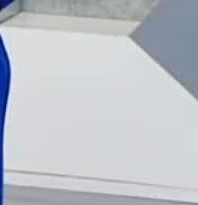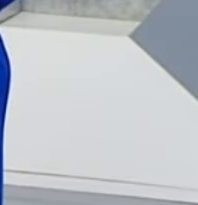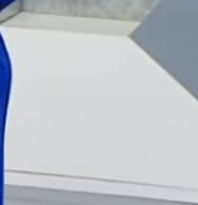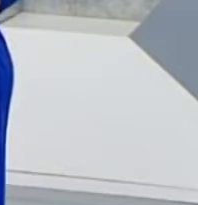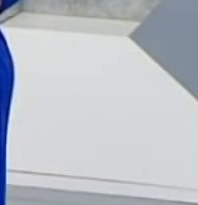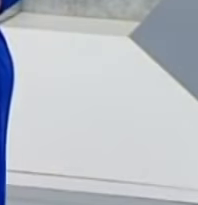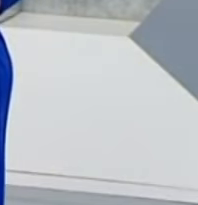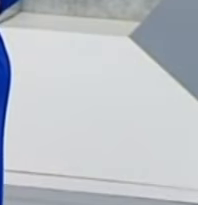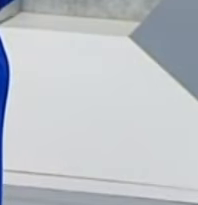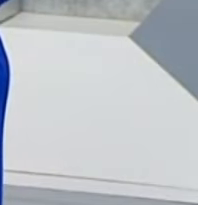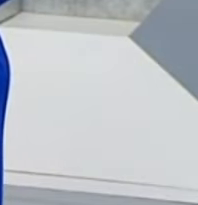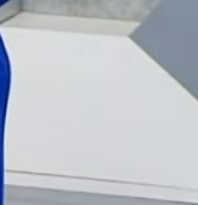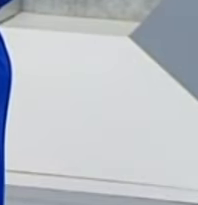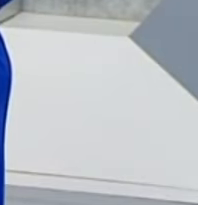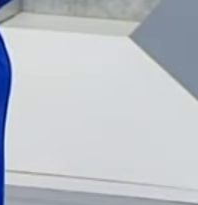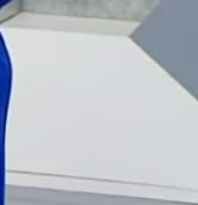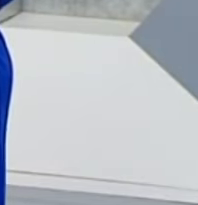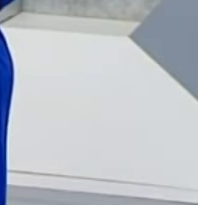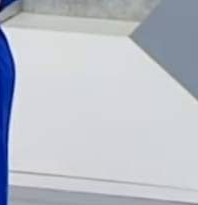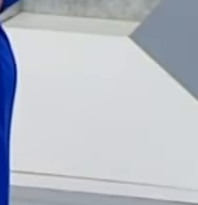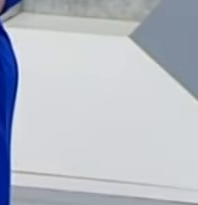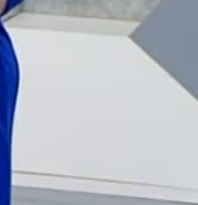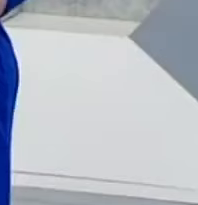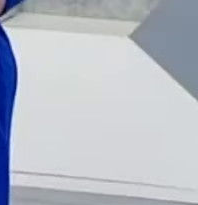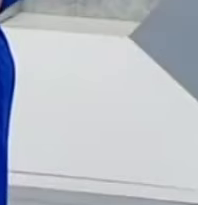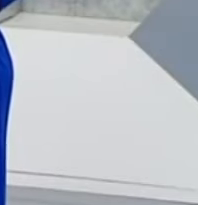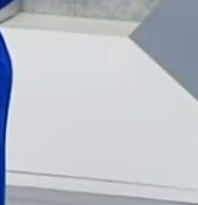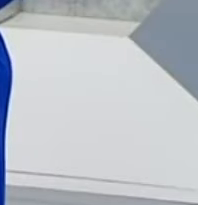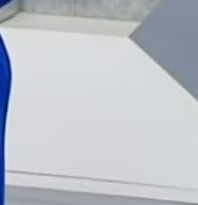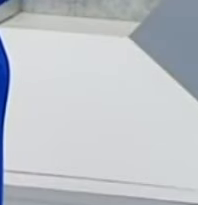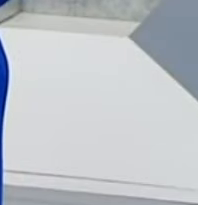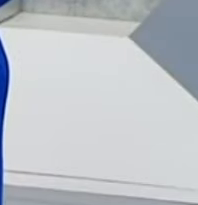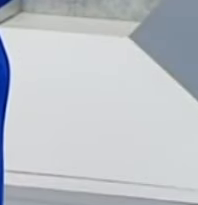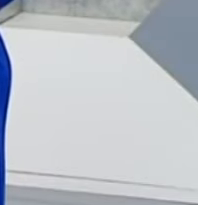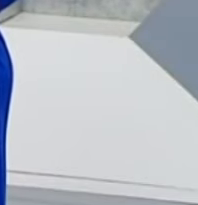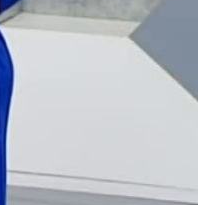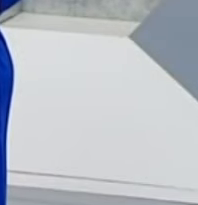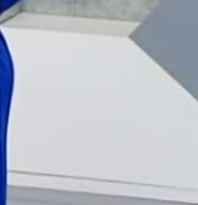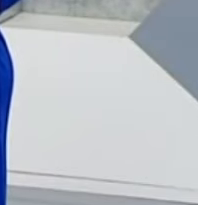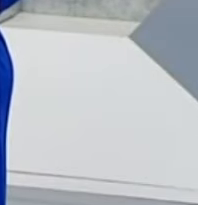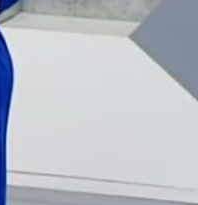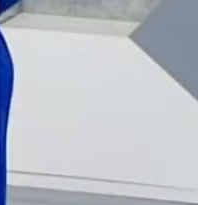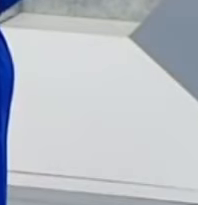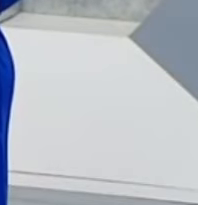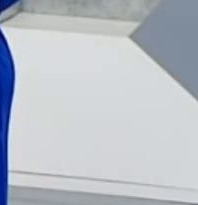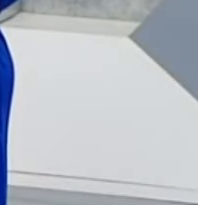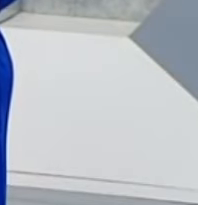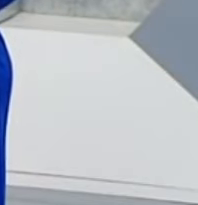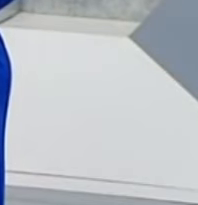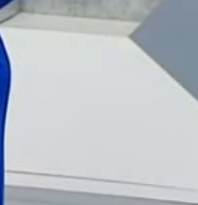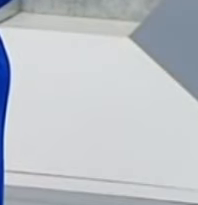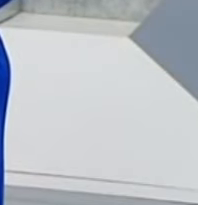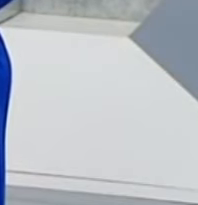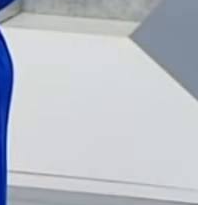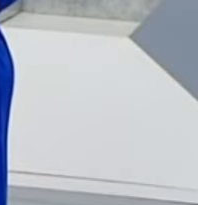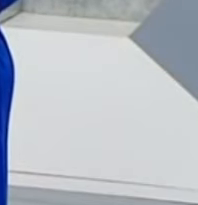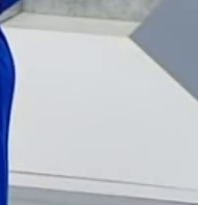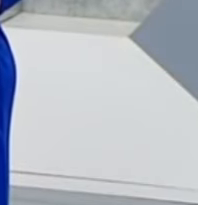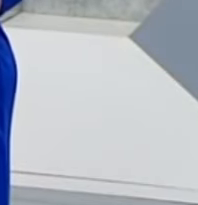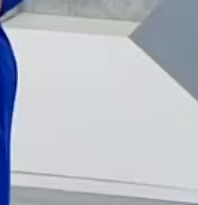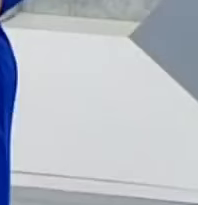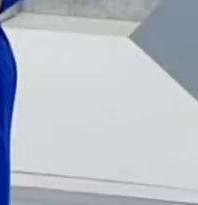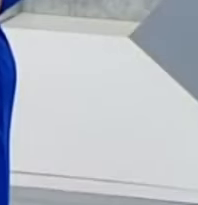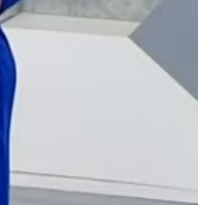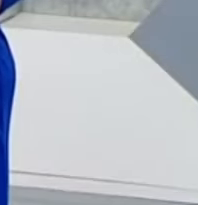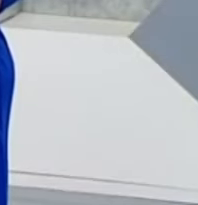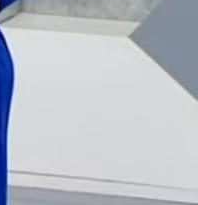maiinit na balita mag-subscribe sa G integrated news sa YouTube sa mga kapuso naman abroad subaybayan niyo kami sa G pinoy